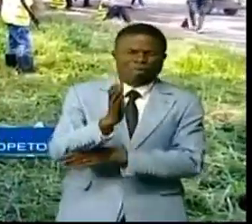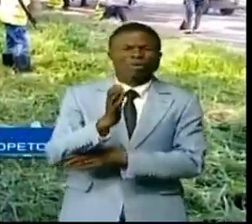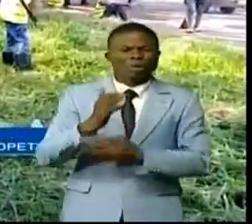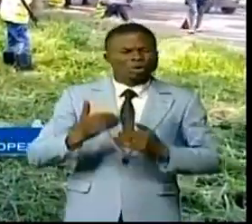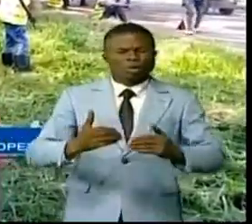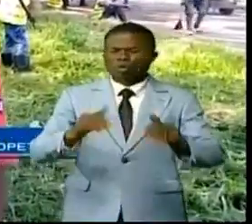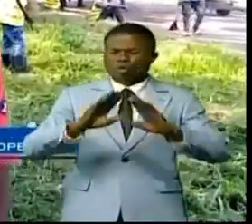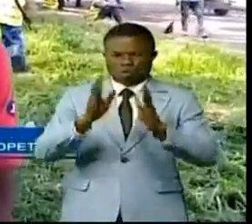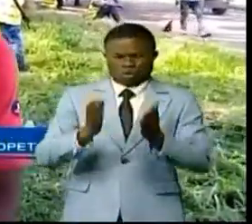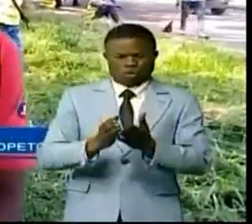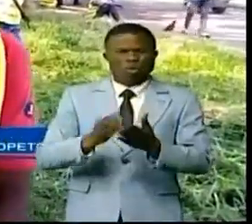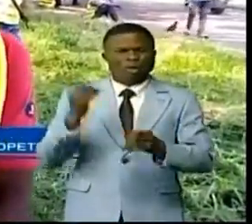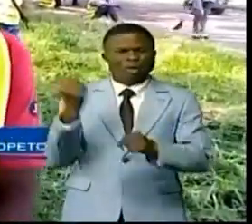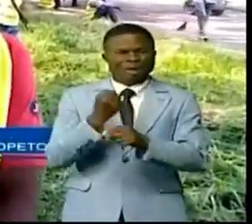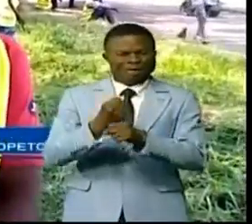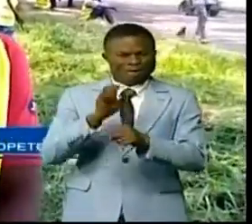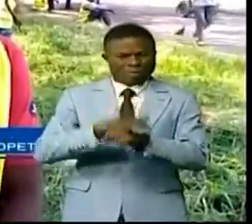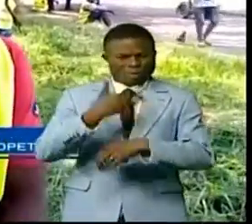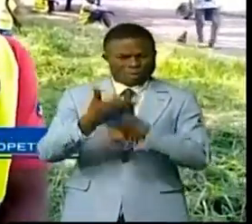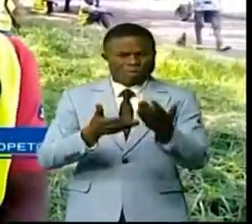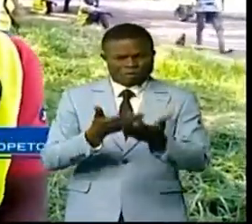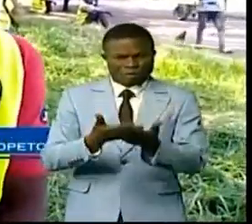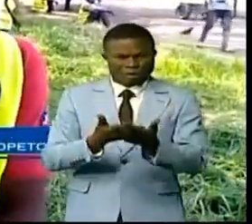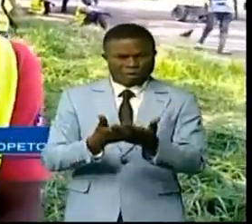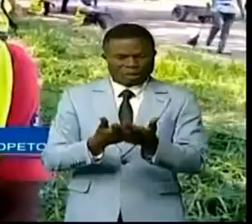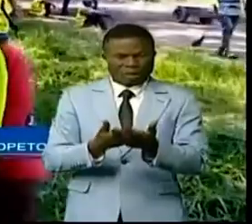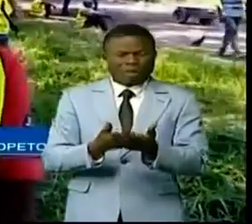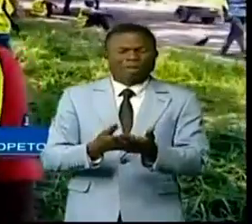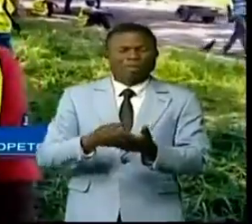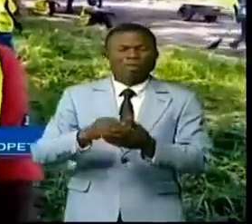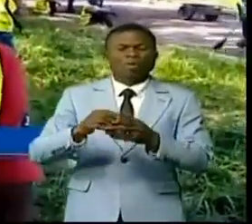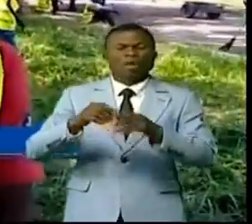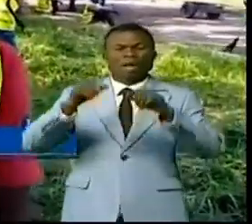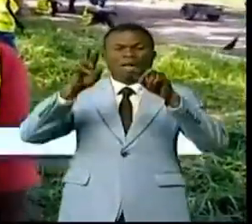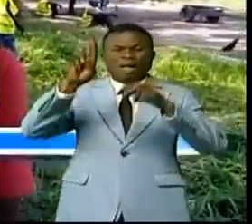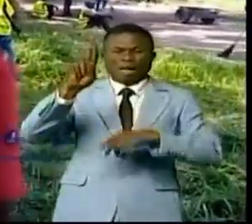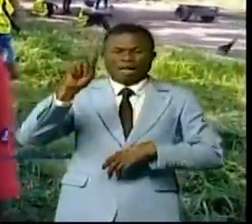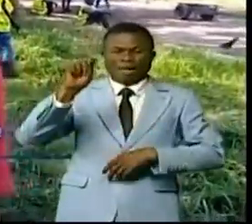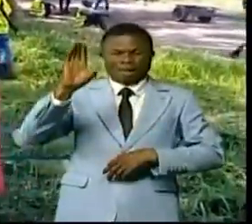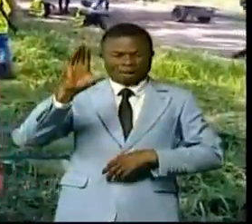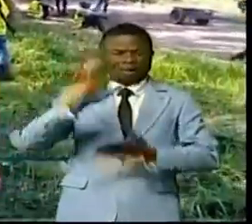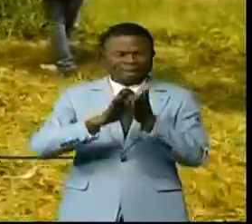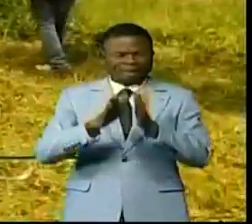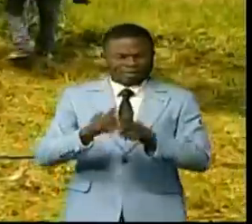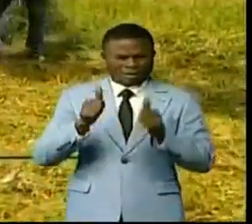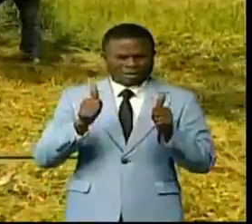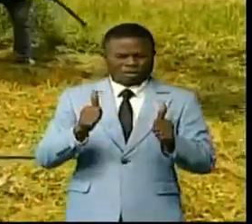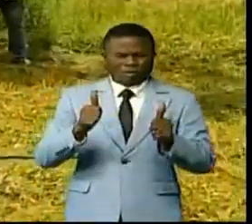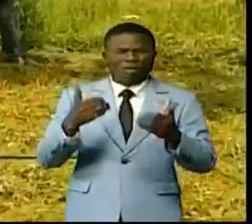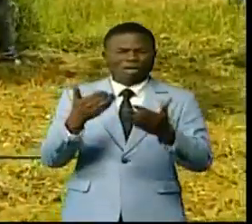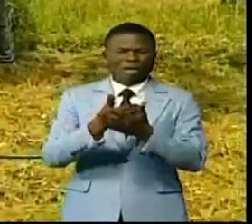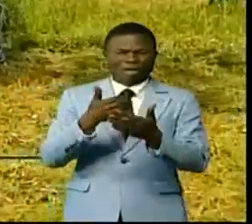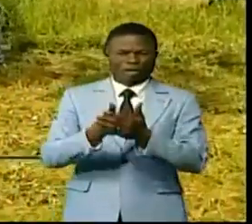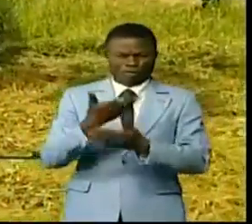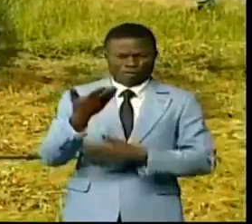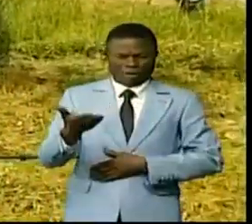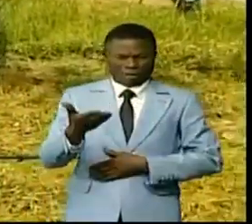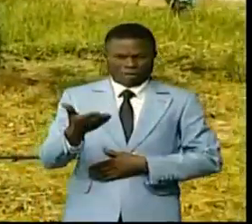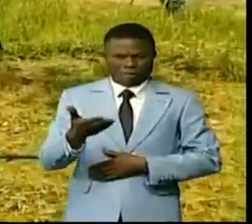nous aurons à faire beaucoup de travaux de rajeunissement de la cité de la RDC. En bon